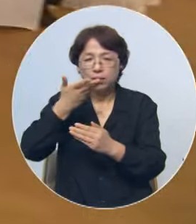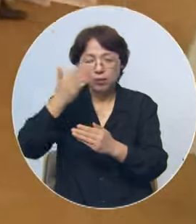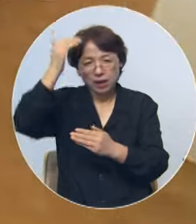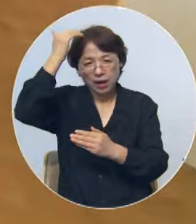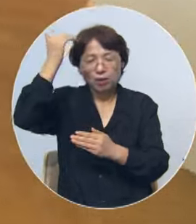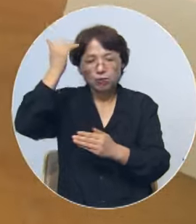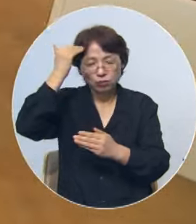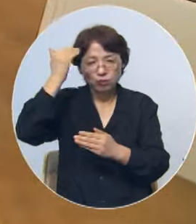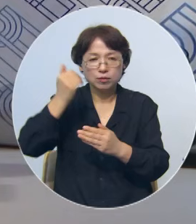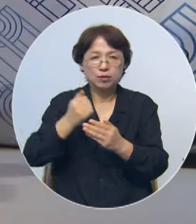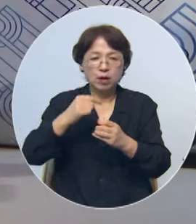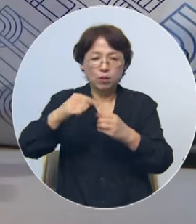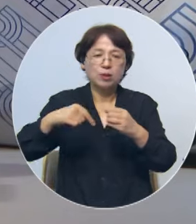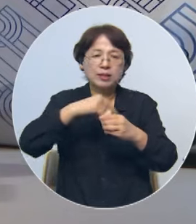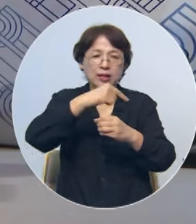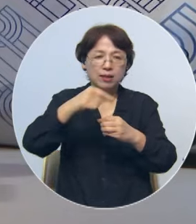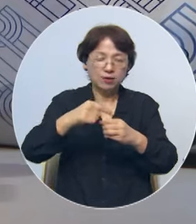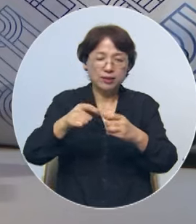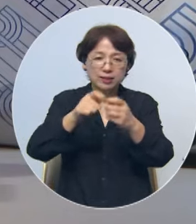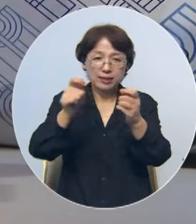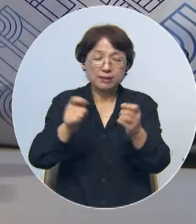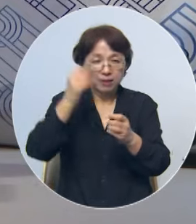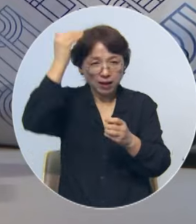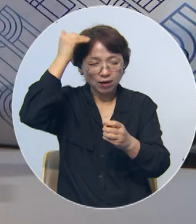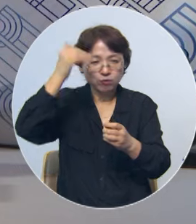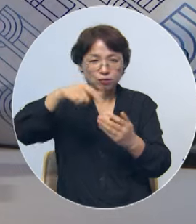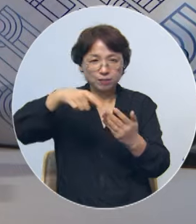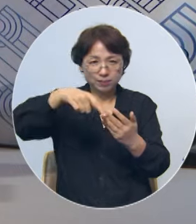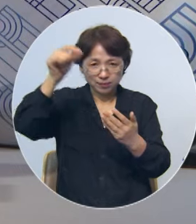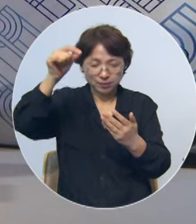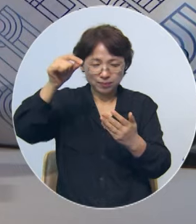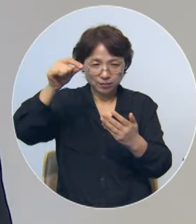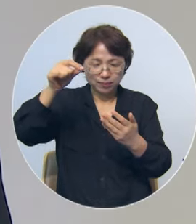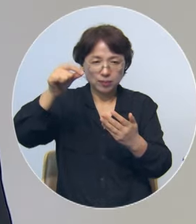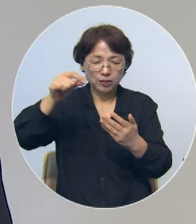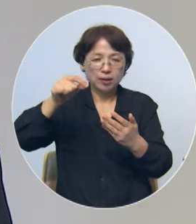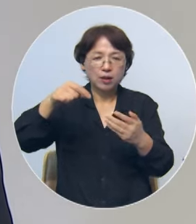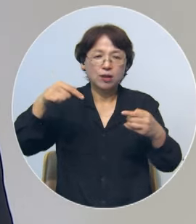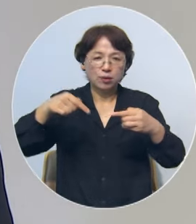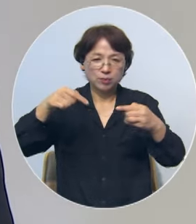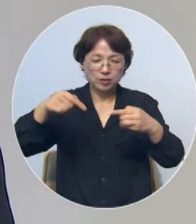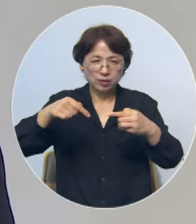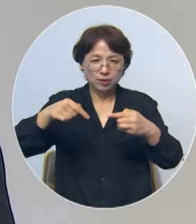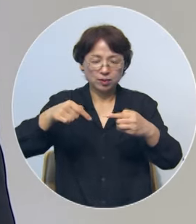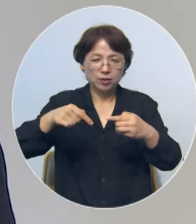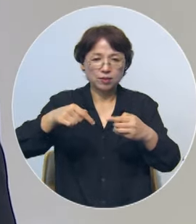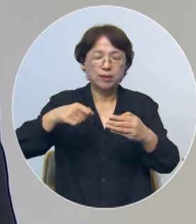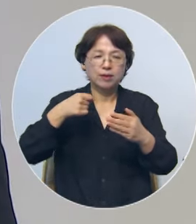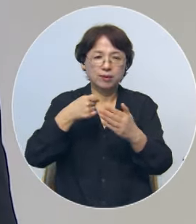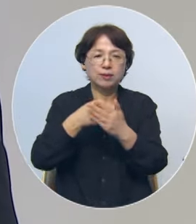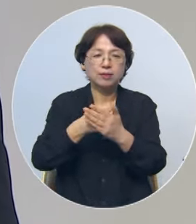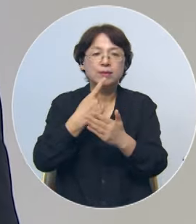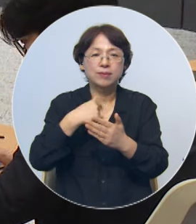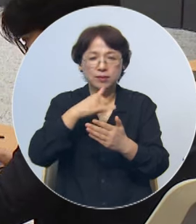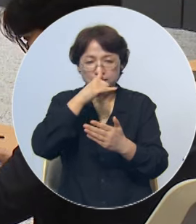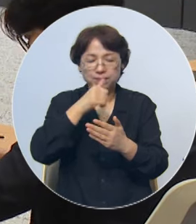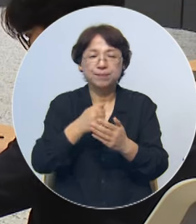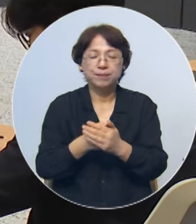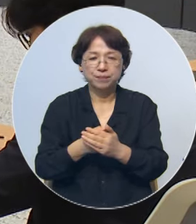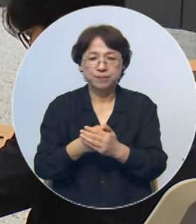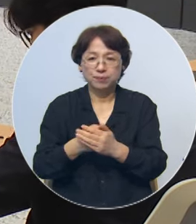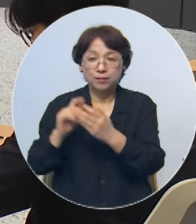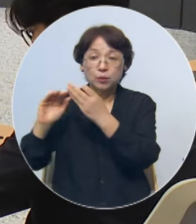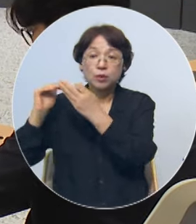한국 수력원자력 주축의 팀코리아를 신규 원전 건설 사업 우선 협상 대상자로 선정한 바 있습니다.